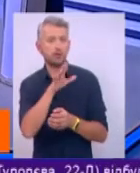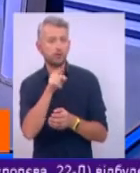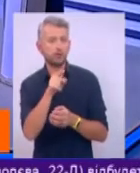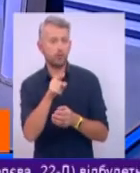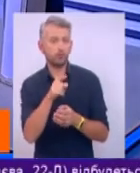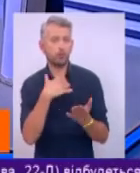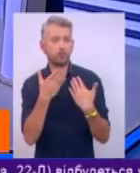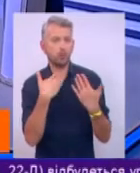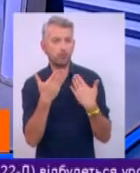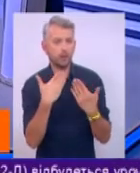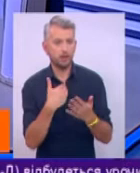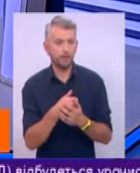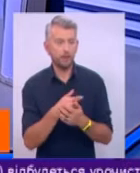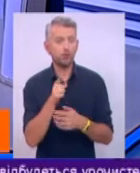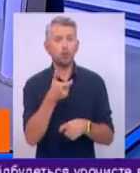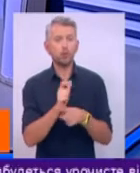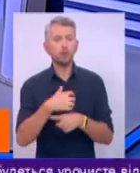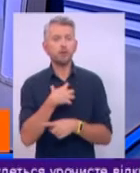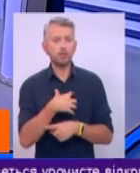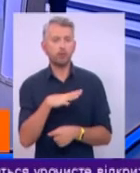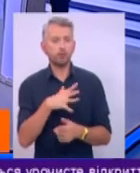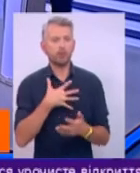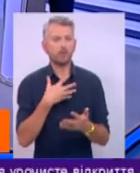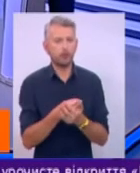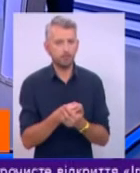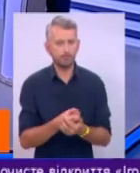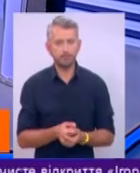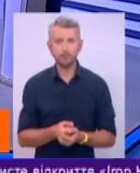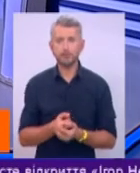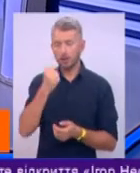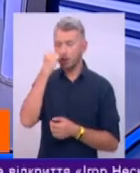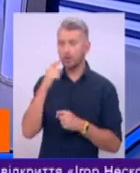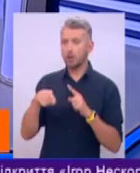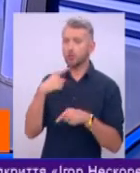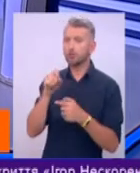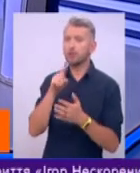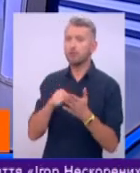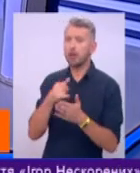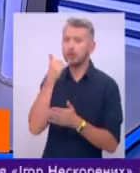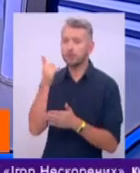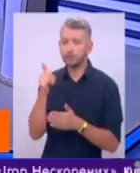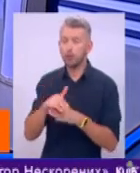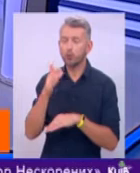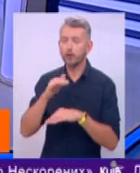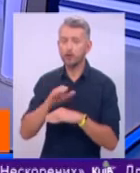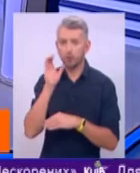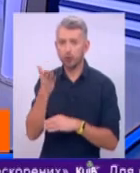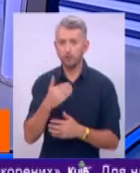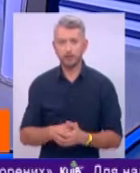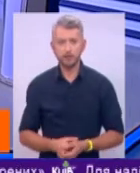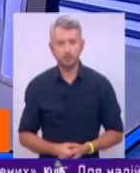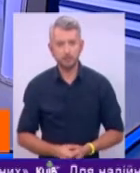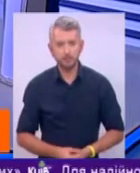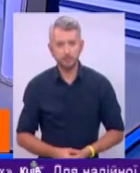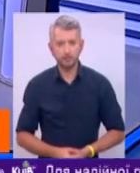тобою спілкуватися. Тому дуже важливо бути своїм. Дякую. Наступне питання до глядача. Доброго вечора вам. Ми вас слухаємо.